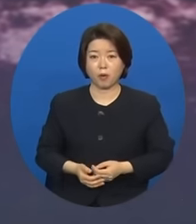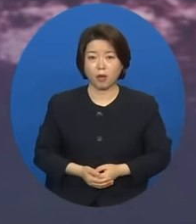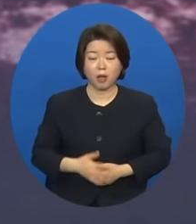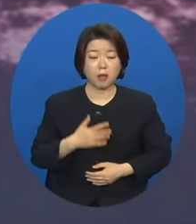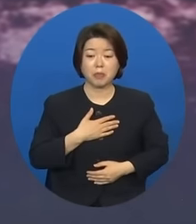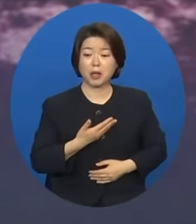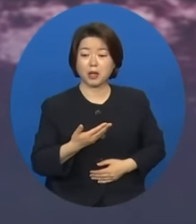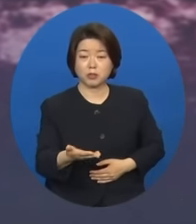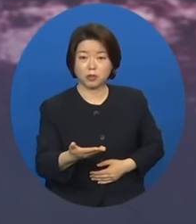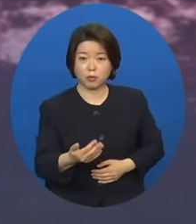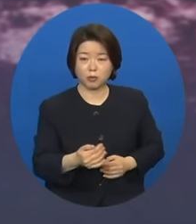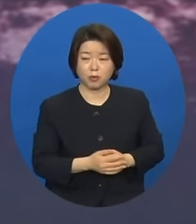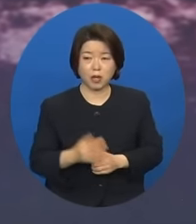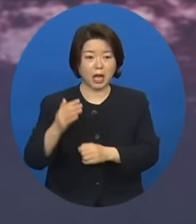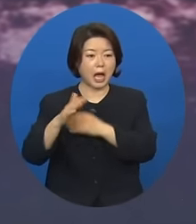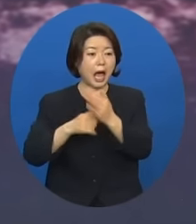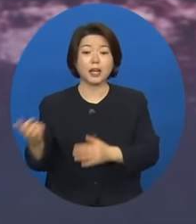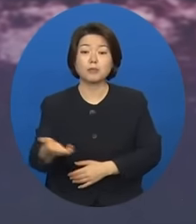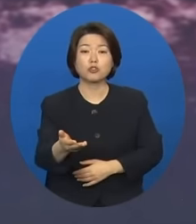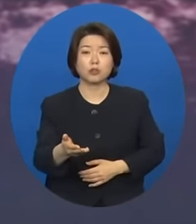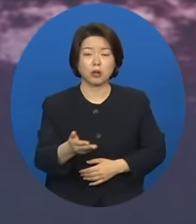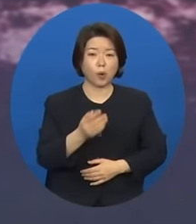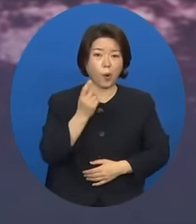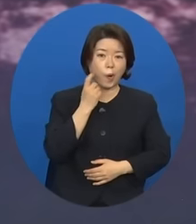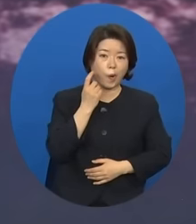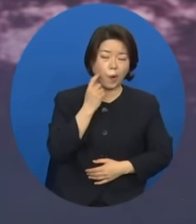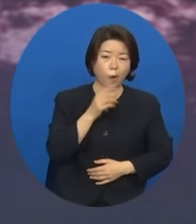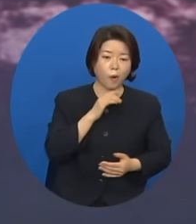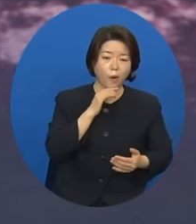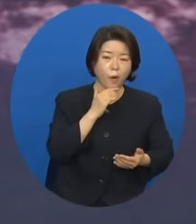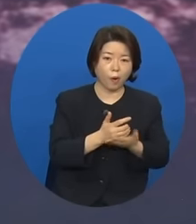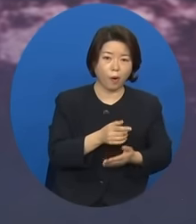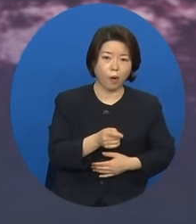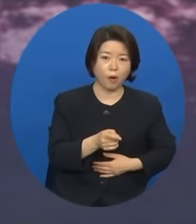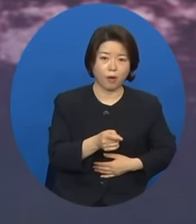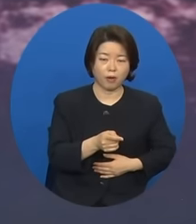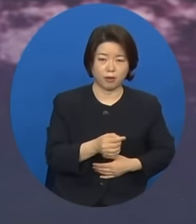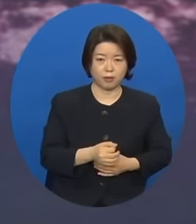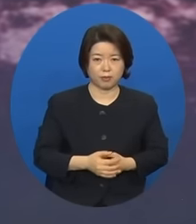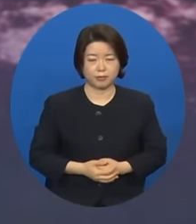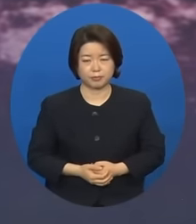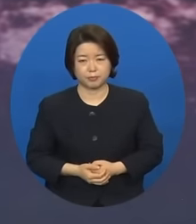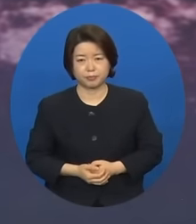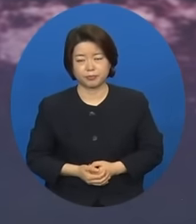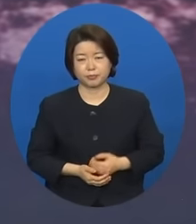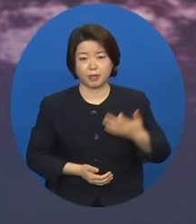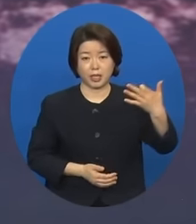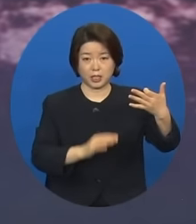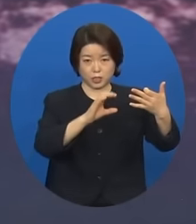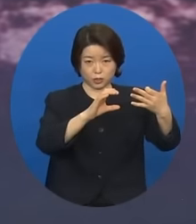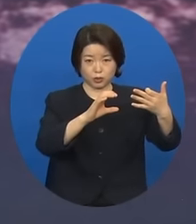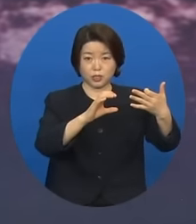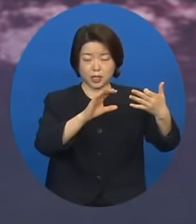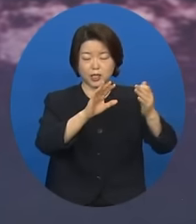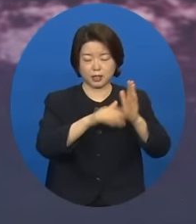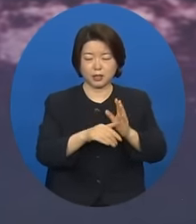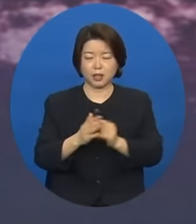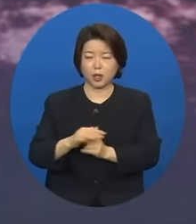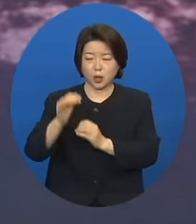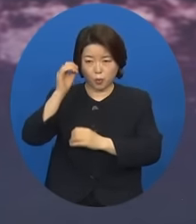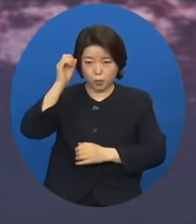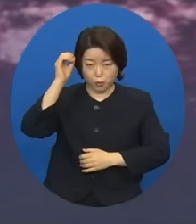놓고선 하나님이 하신 거야 이렇게 속이는 자라는 것이죠 19세기 위대한 설교자 찰스